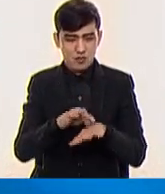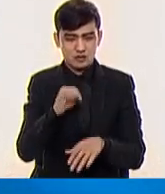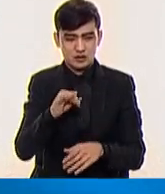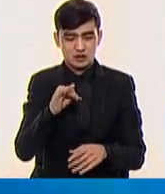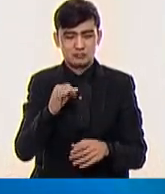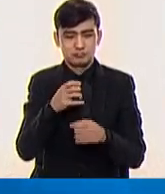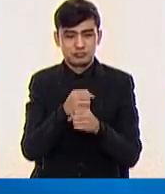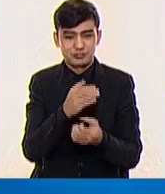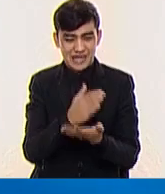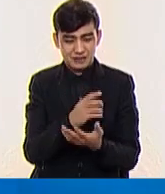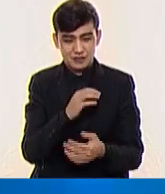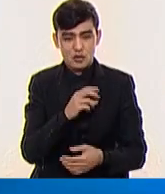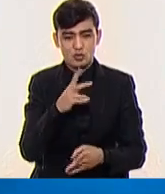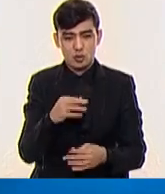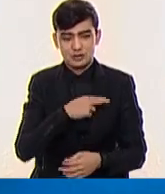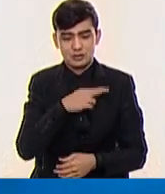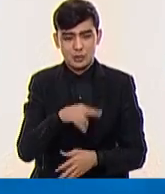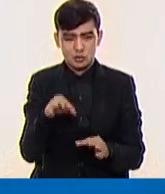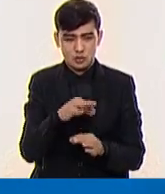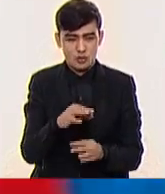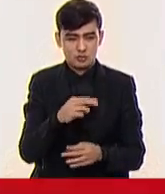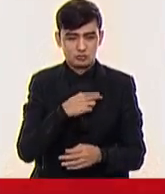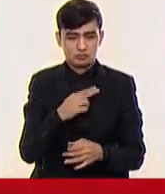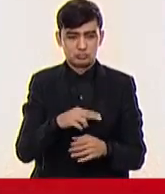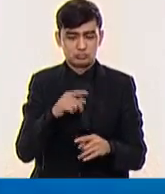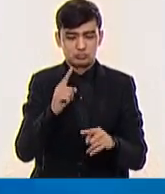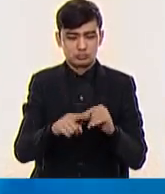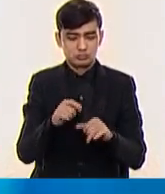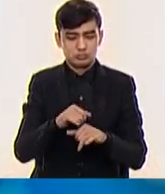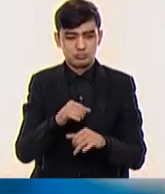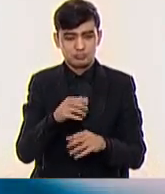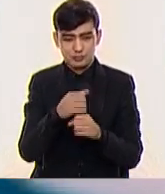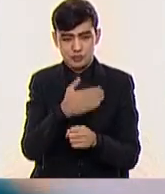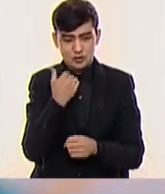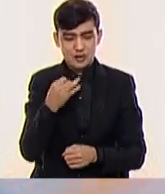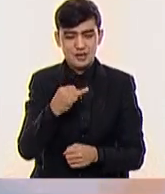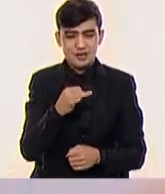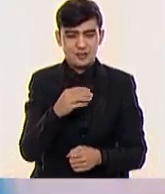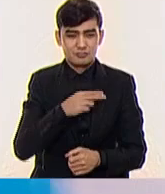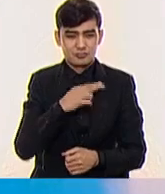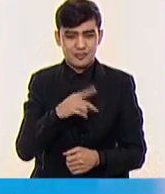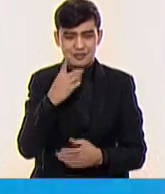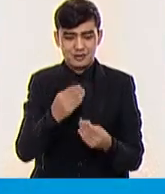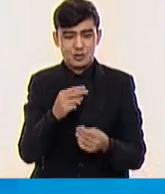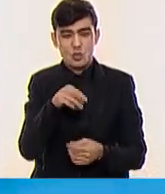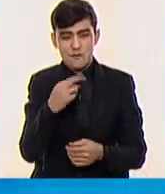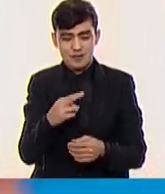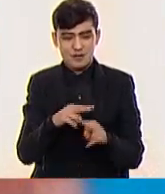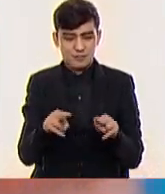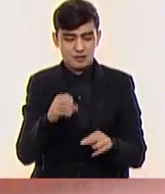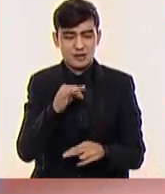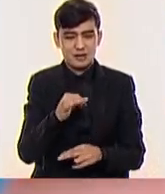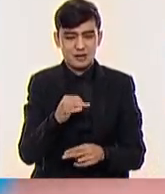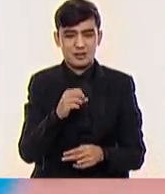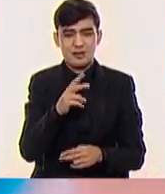күрт азайғанымен олардың өлімі. Өлім-жітімі төмендемей тұр. Яғни тәулігіне ковидтен көз жұматындармен шамалас екен.